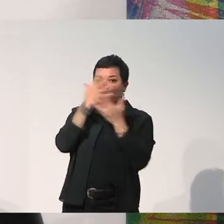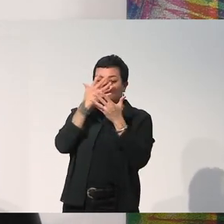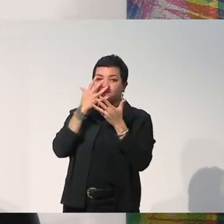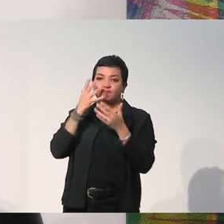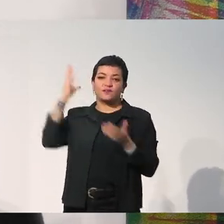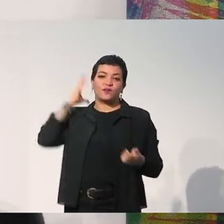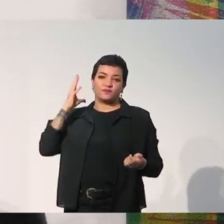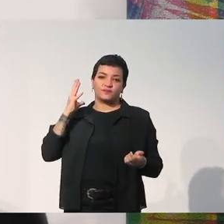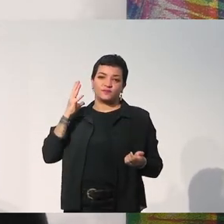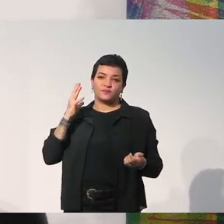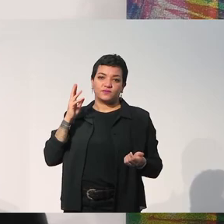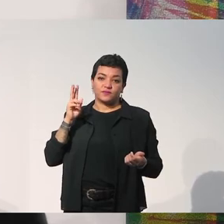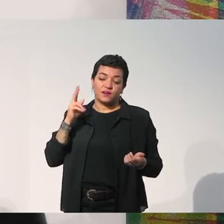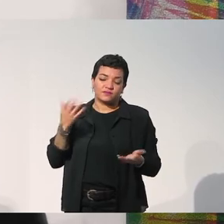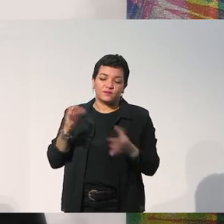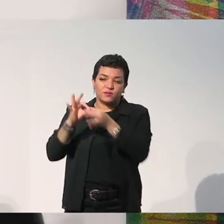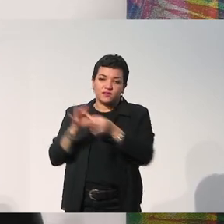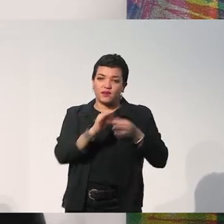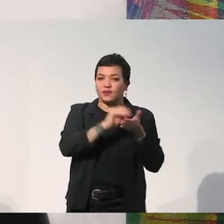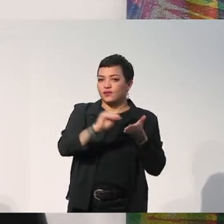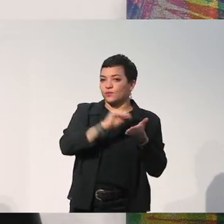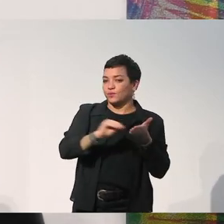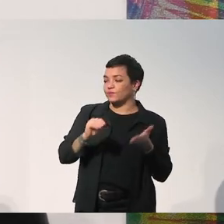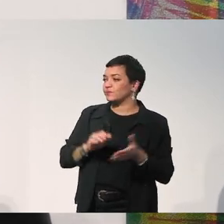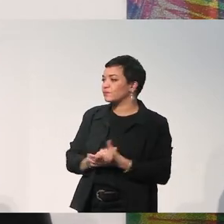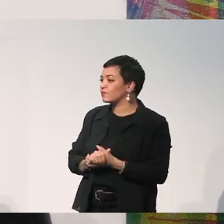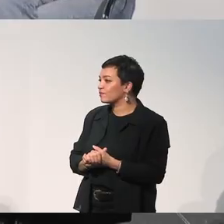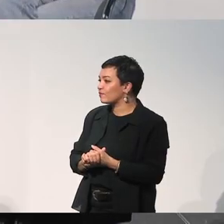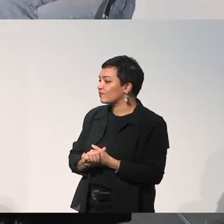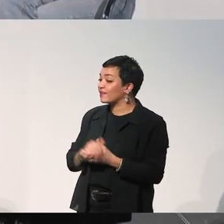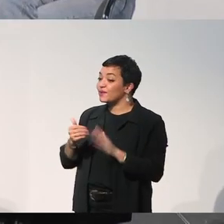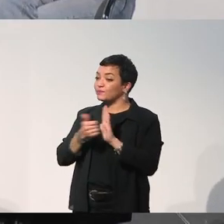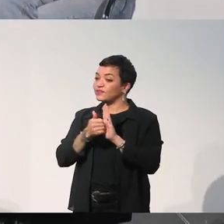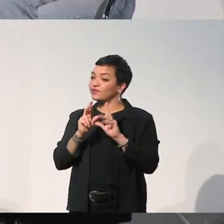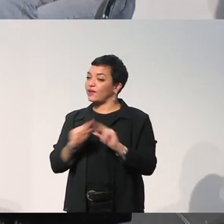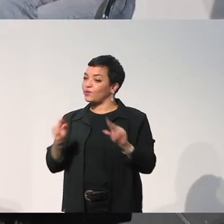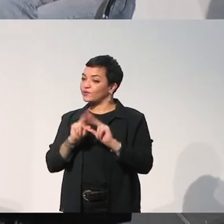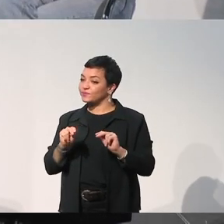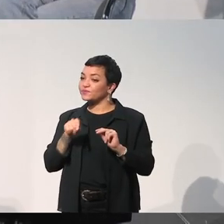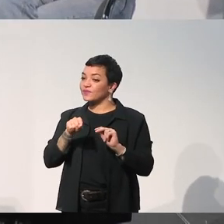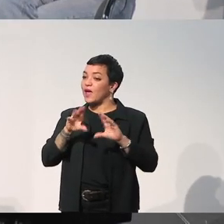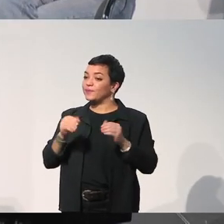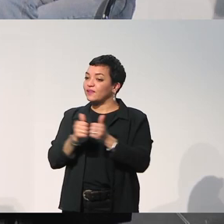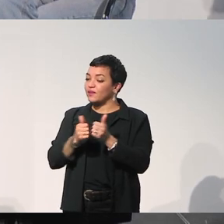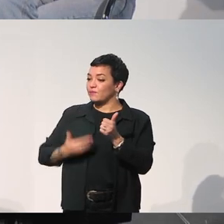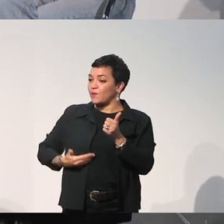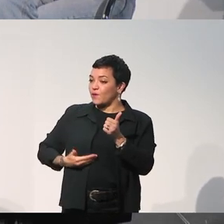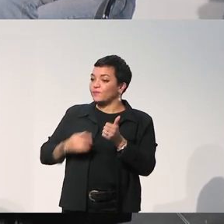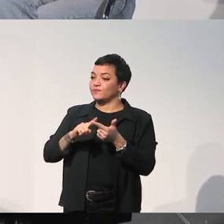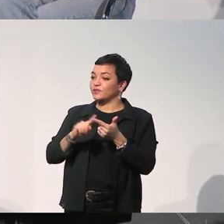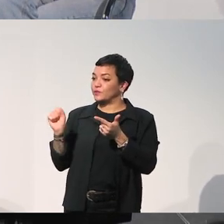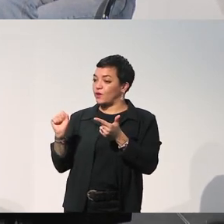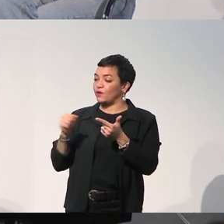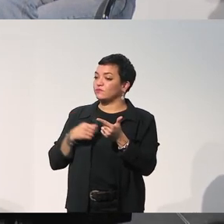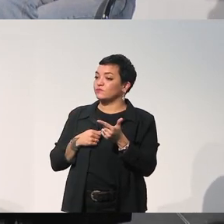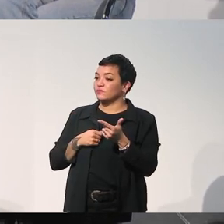qui a été un des ferments de l'écriture. Le narrateur qui vit avec sa sœur et sa mère qui le dit, les hommes